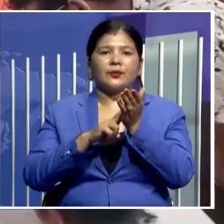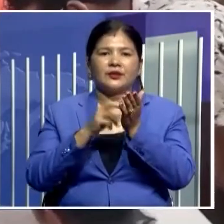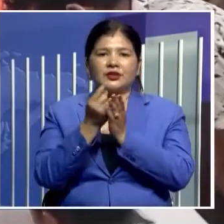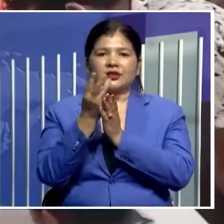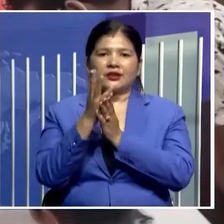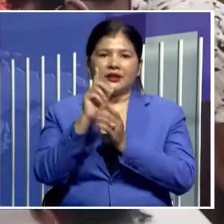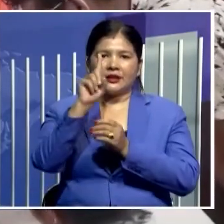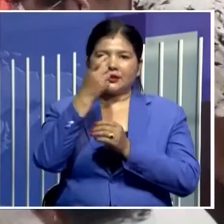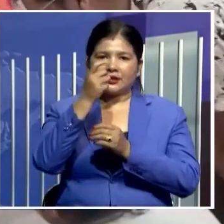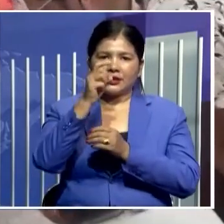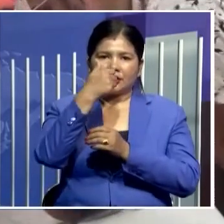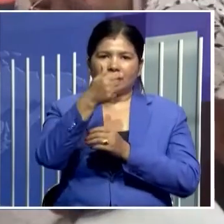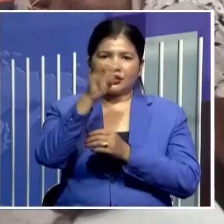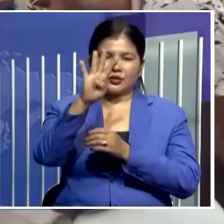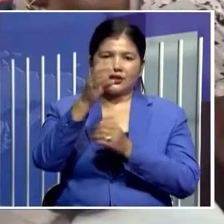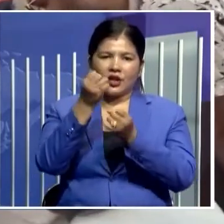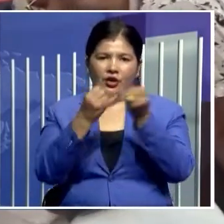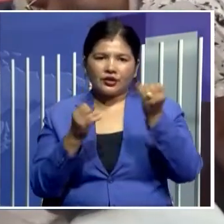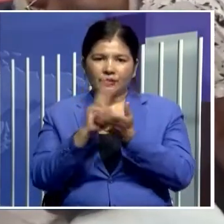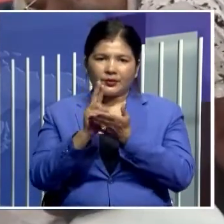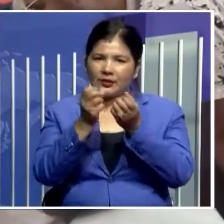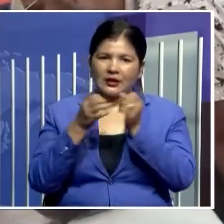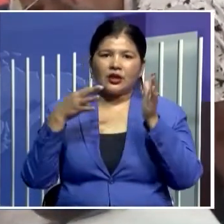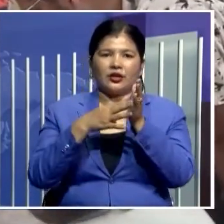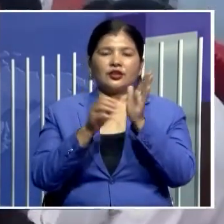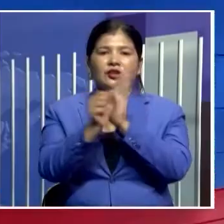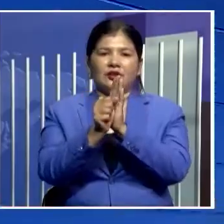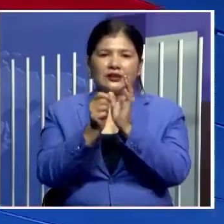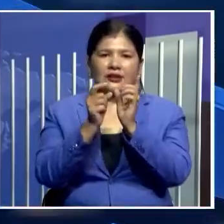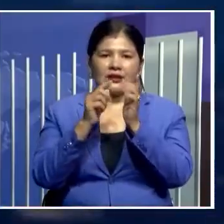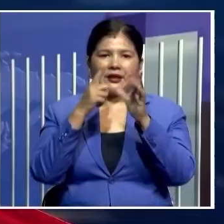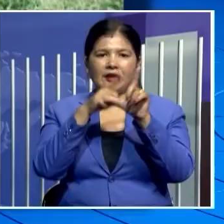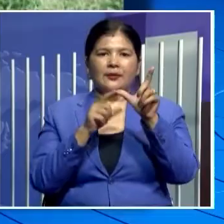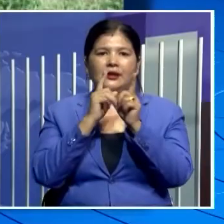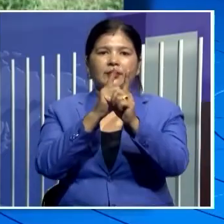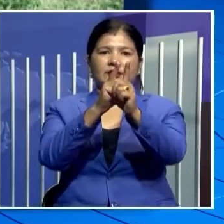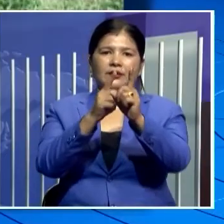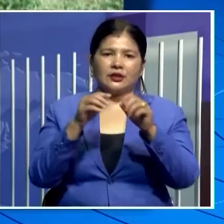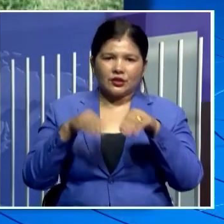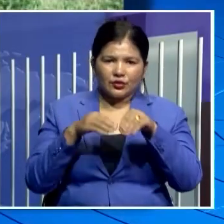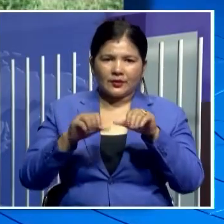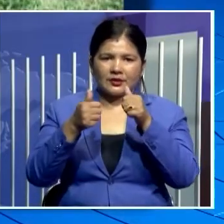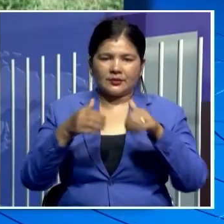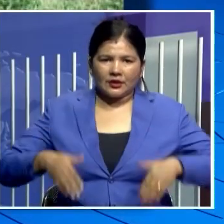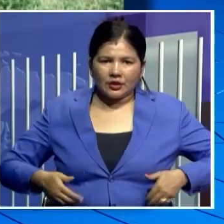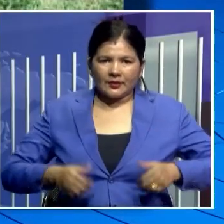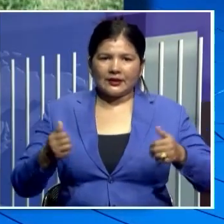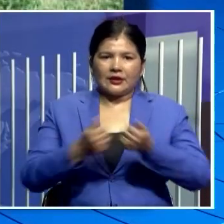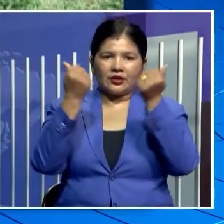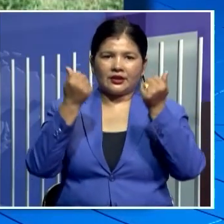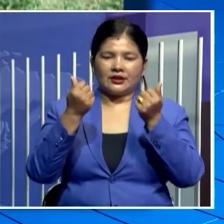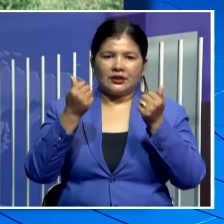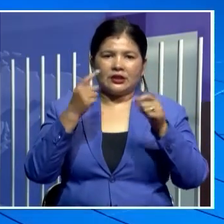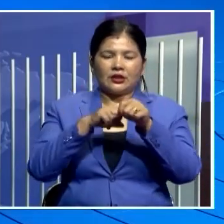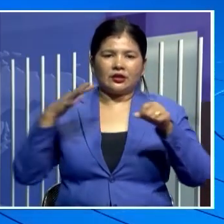164 पालिकाको अन्तिम परिणाम आइसक्दा काङ्ग्रेसको अग्रता एमाले पछ्याउँदै। चुनावी जितमा रमाउने क्रममा गाडीमा करेन्ट लाग्दा